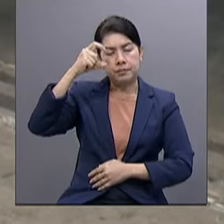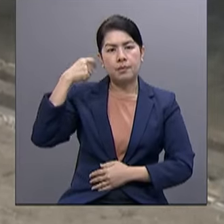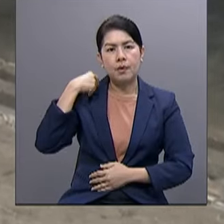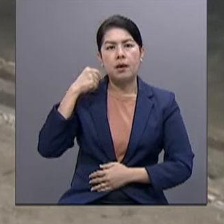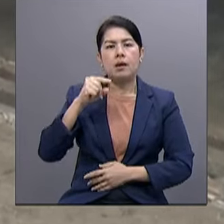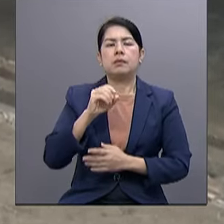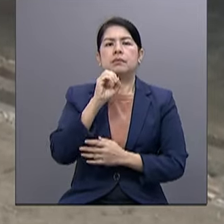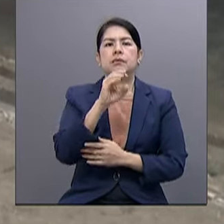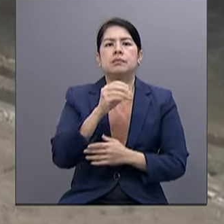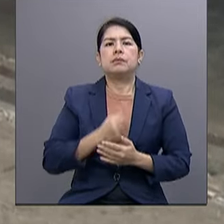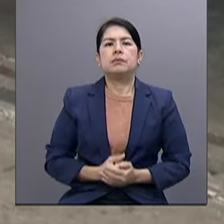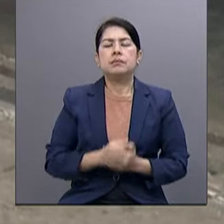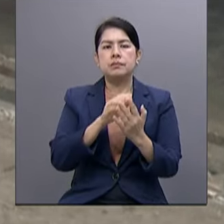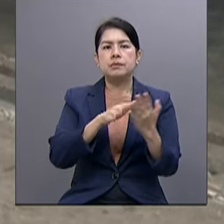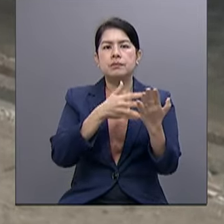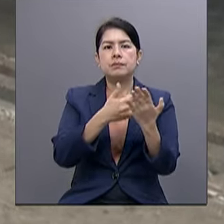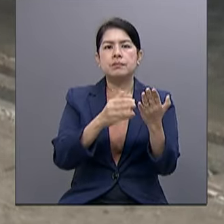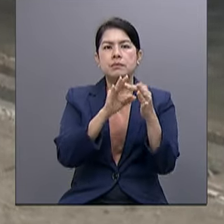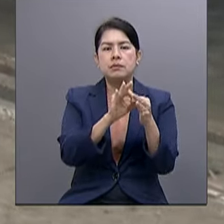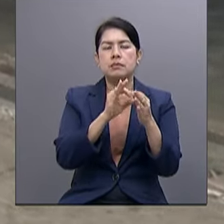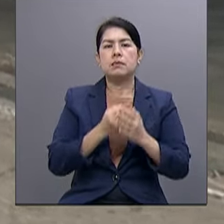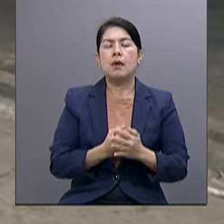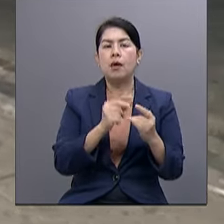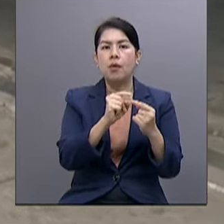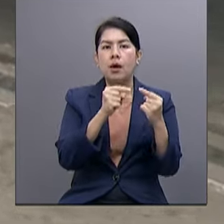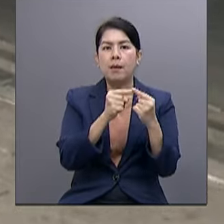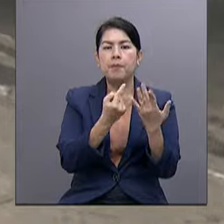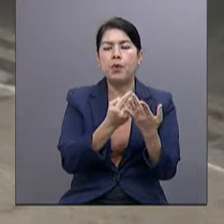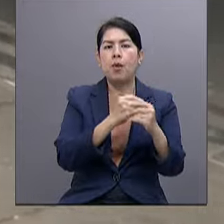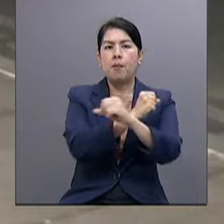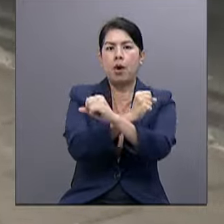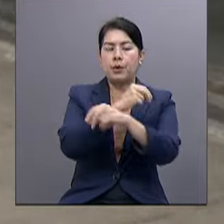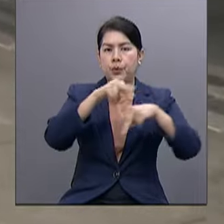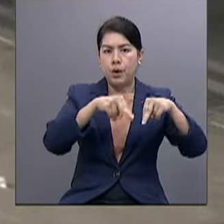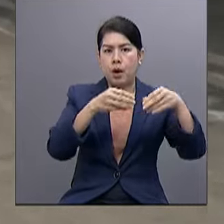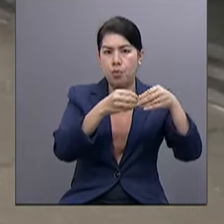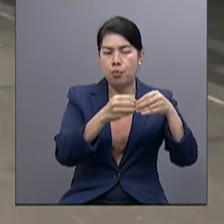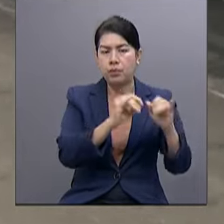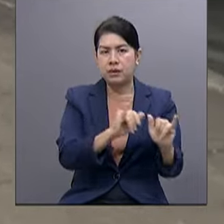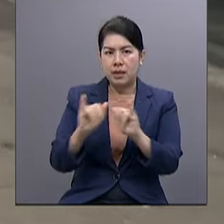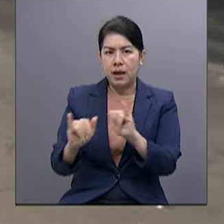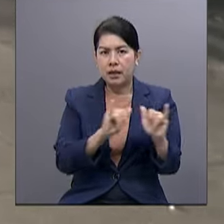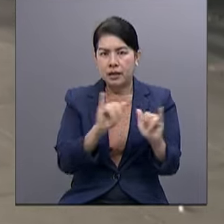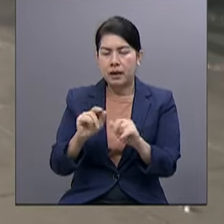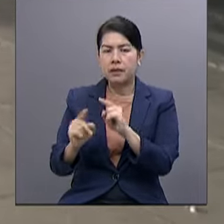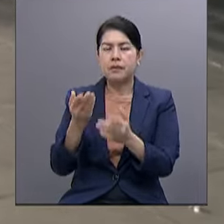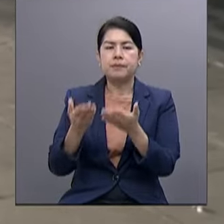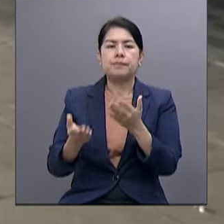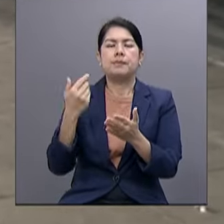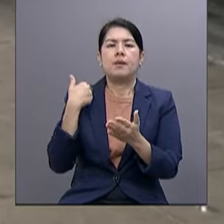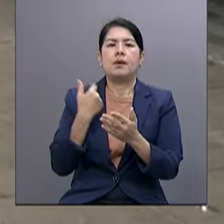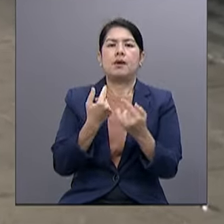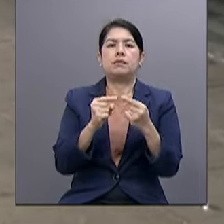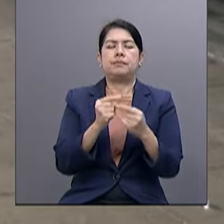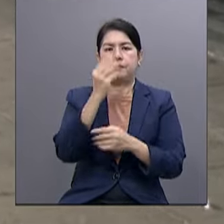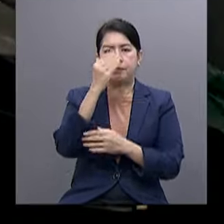งเดโมแครตแต่กลยุทธ์นี้อาจจะกำลังใช้ไม่ได้ผลนะคะและอาจจะทำให้ไบเดนต้องสูญเสียคะแนนนิยมด้วยต่างหากเพราะว่าชาวอเ